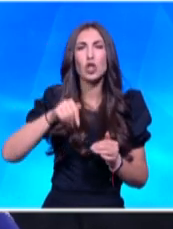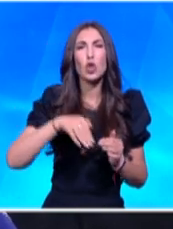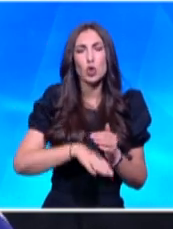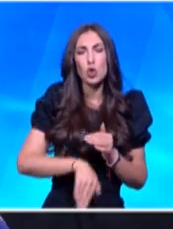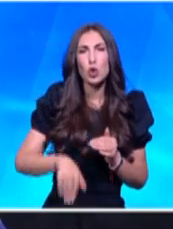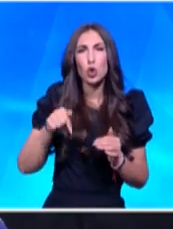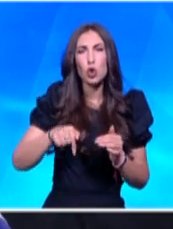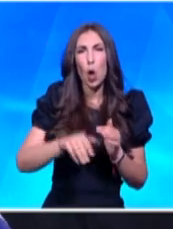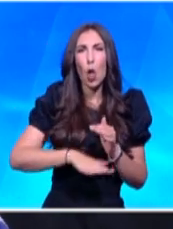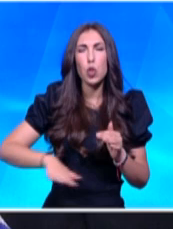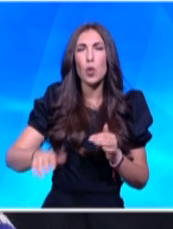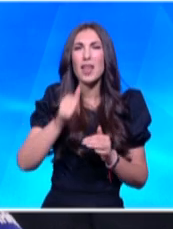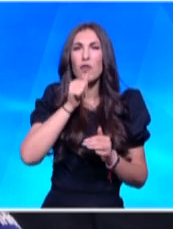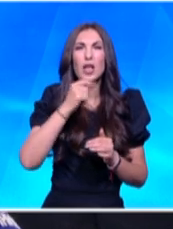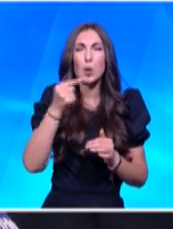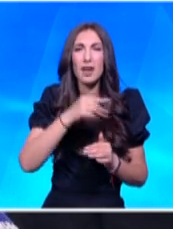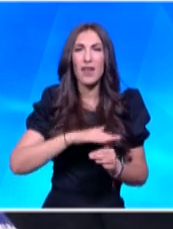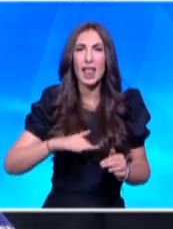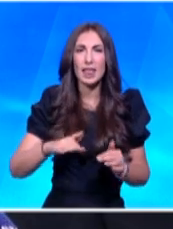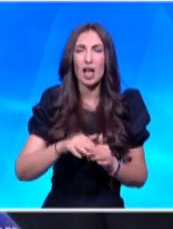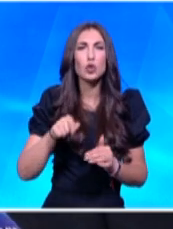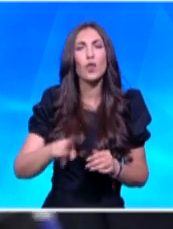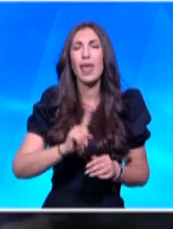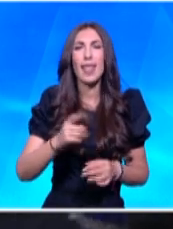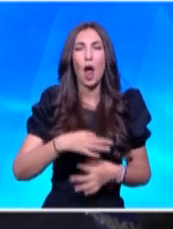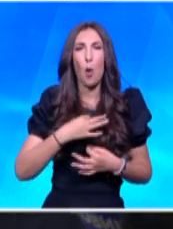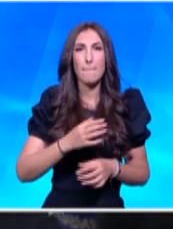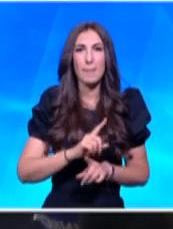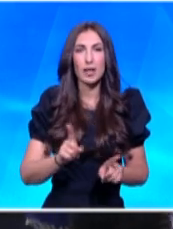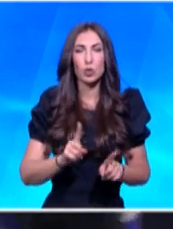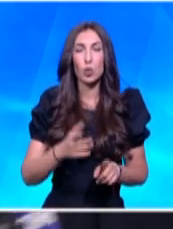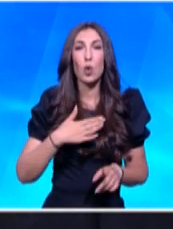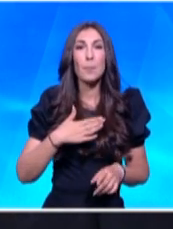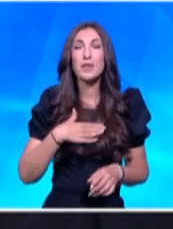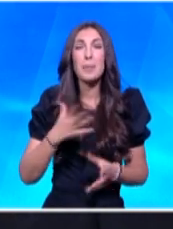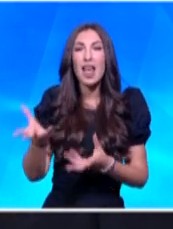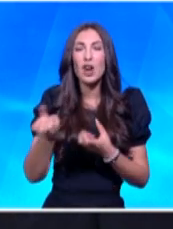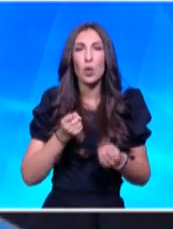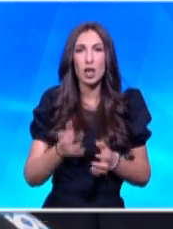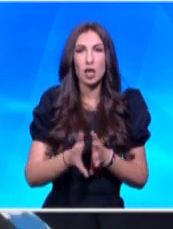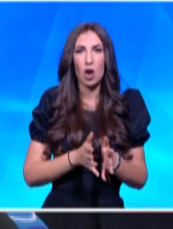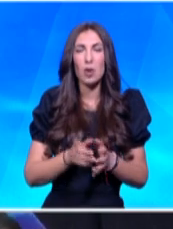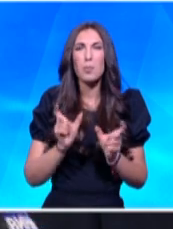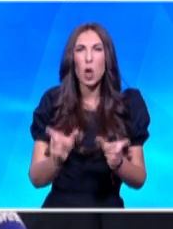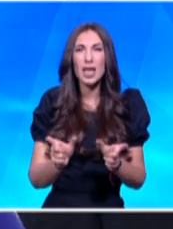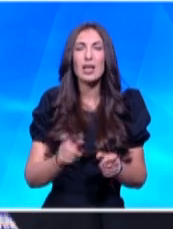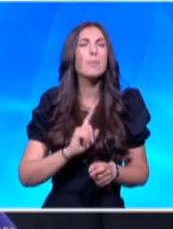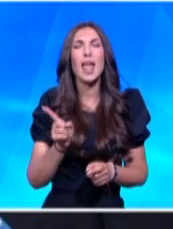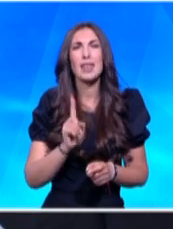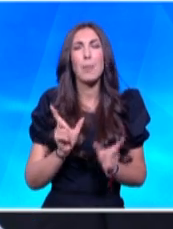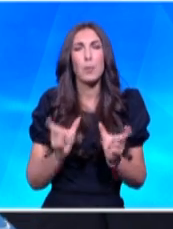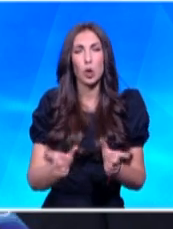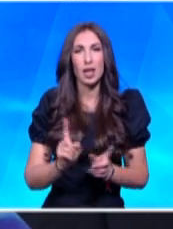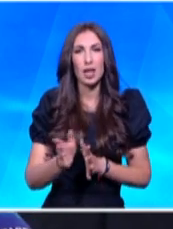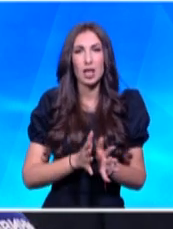в приземията на хотела, но това не представлява опасност. Има ли блокирани хора? Не, няма блокирали хора. Това,